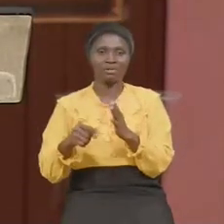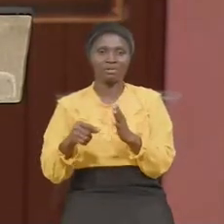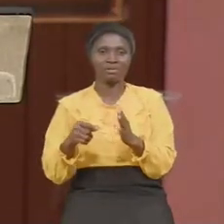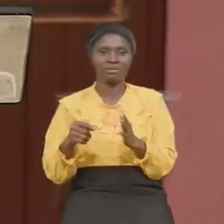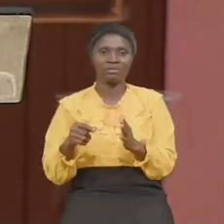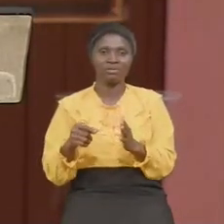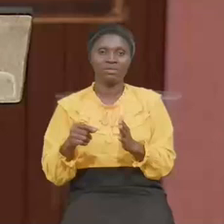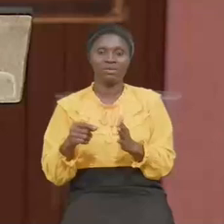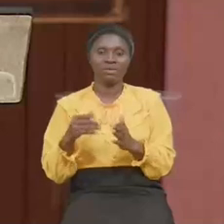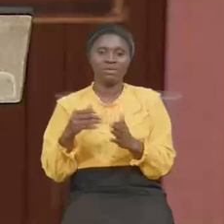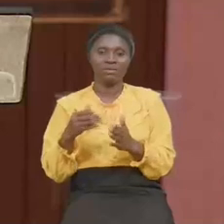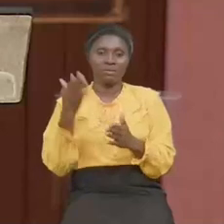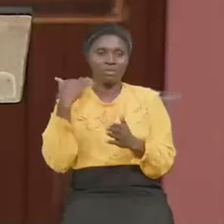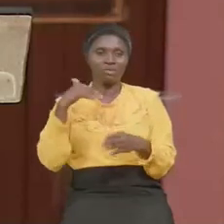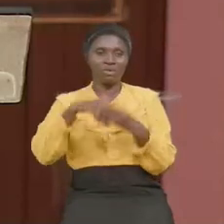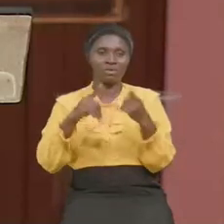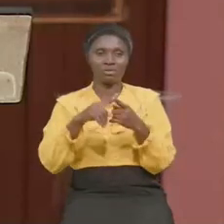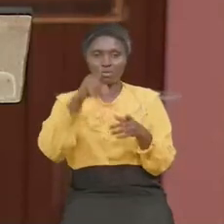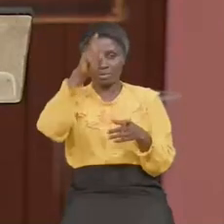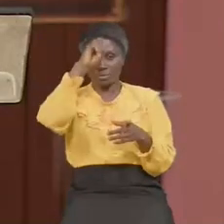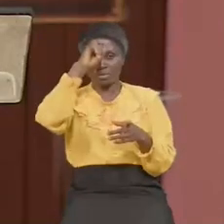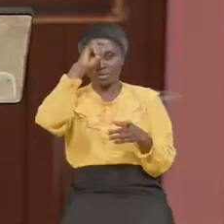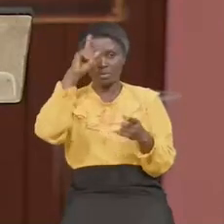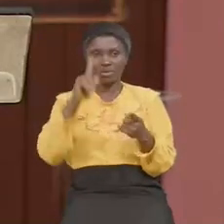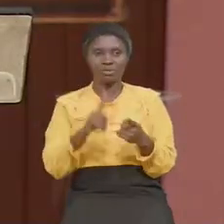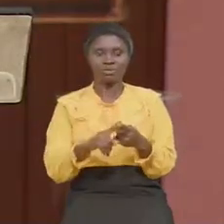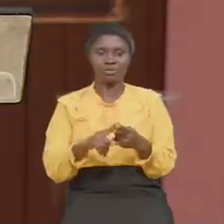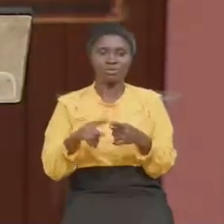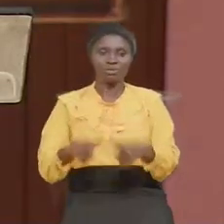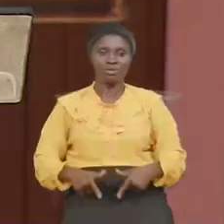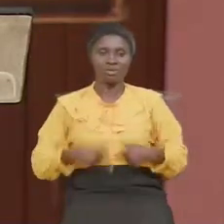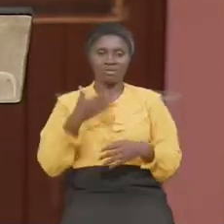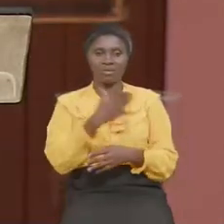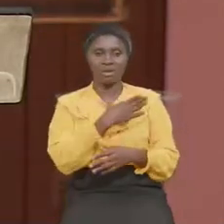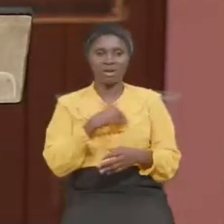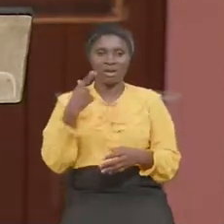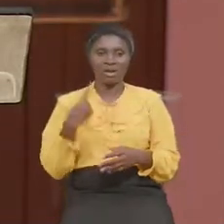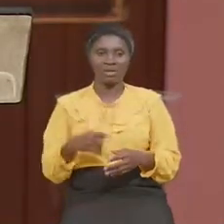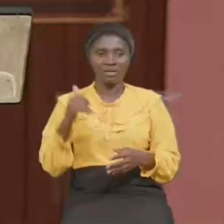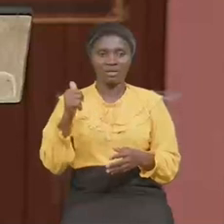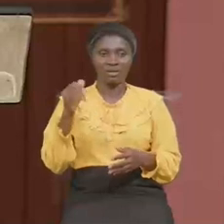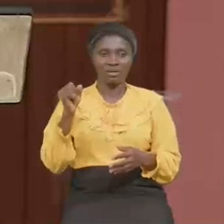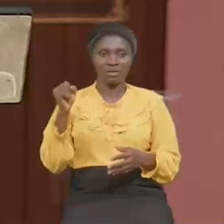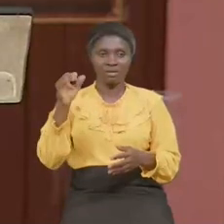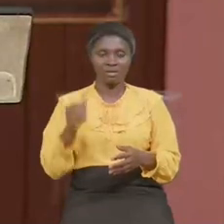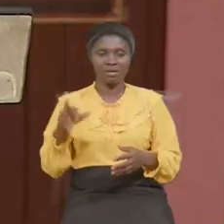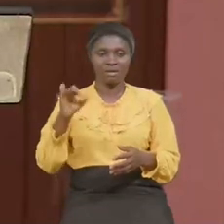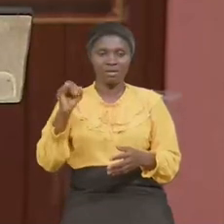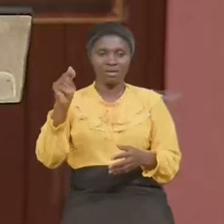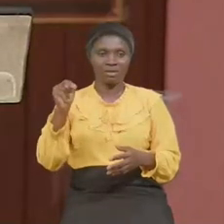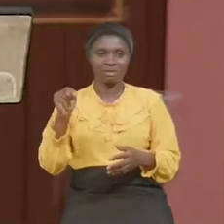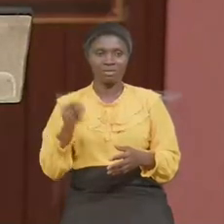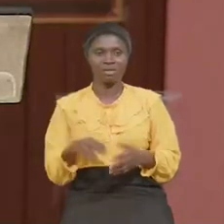sans cause. Et maintenant, qu'ai-je à faire? Dit l'Éternel. Quand mon peuple a